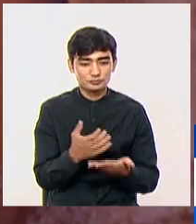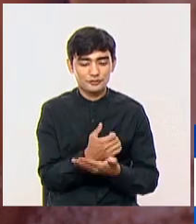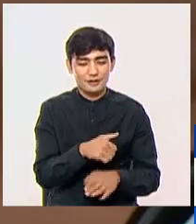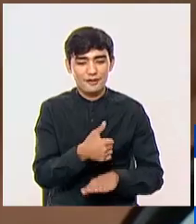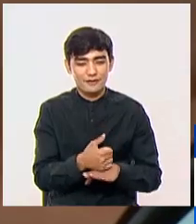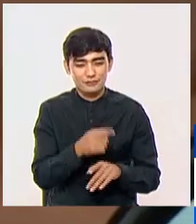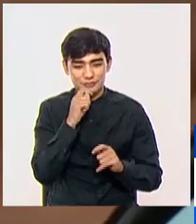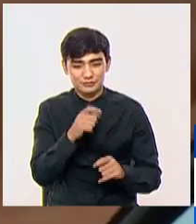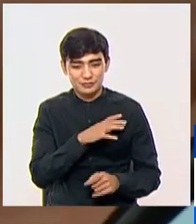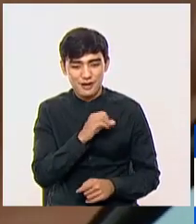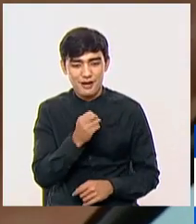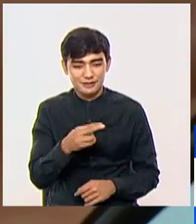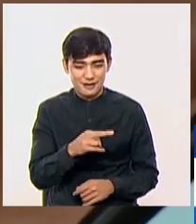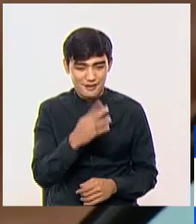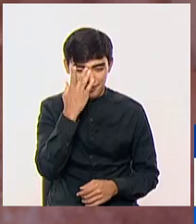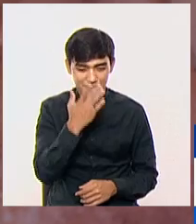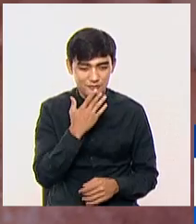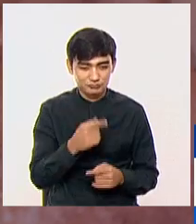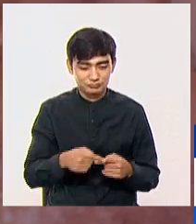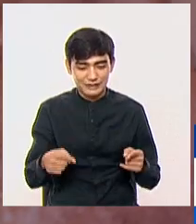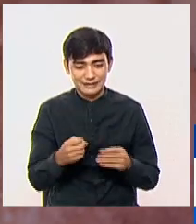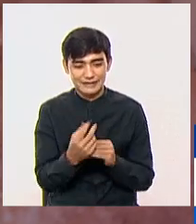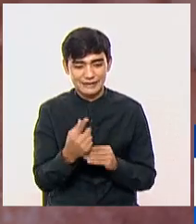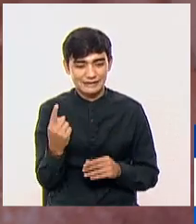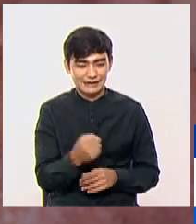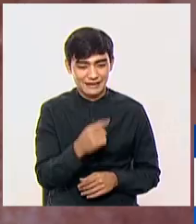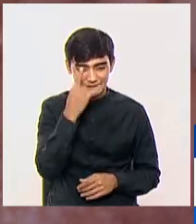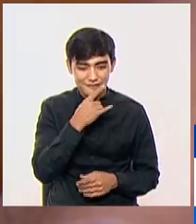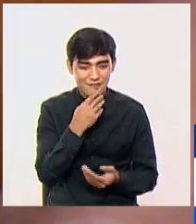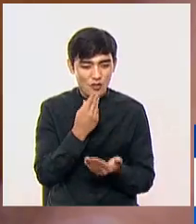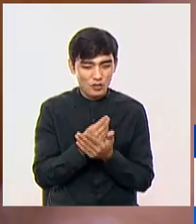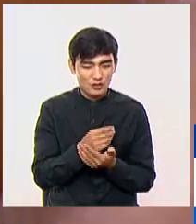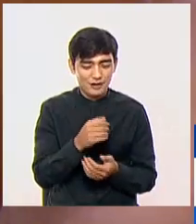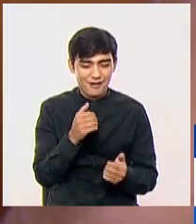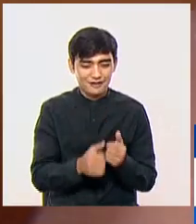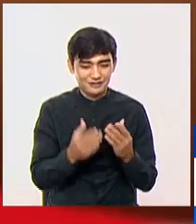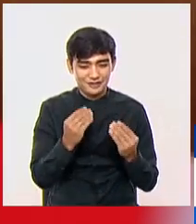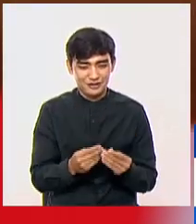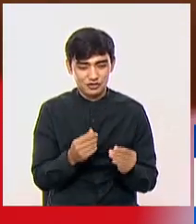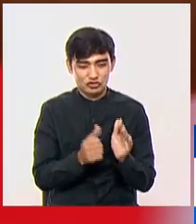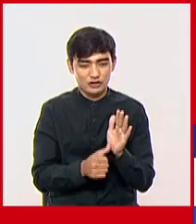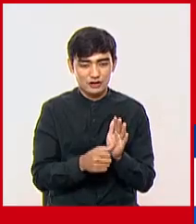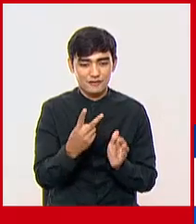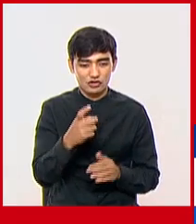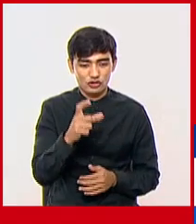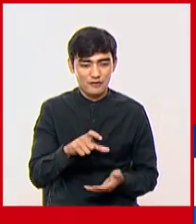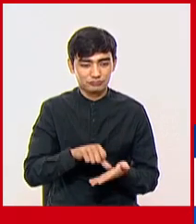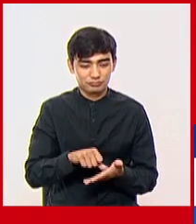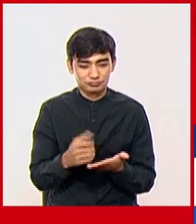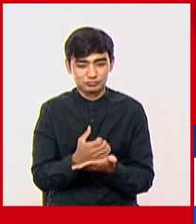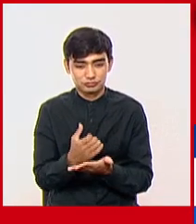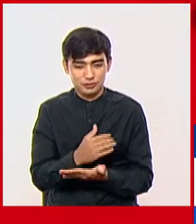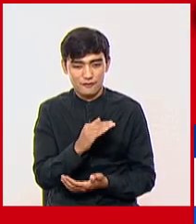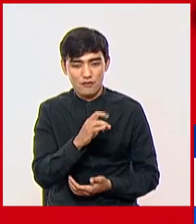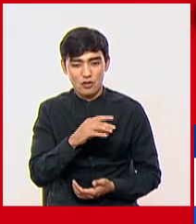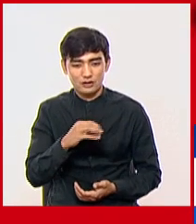главных призов акции «Продлеваем лето». 13 недель казахстанцы испытывали свою удачу каждый день. Уже 62 человека выиграли ваучер